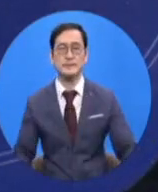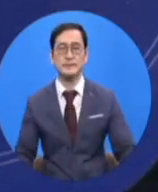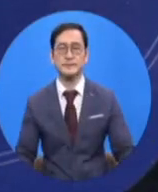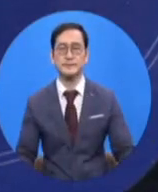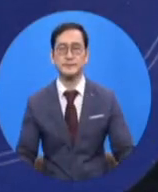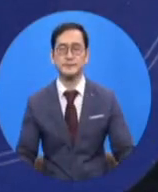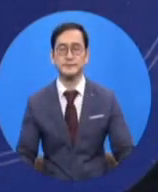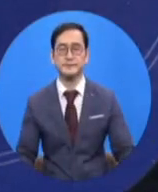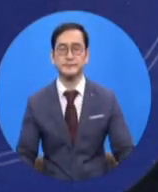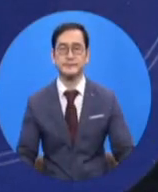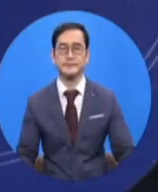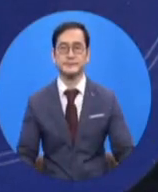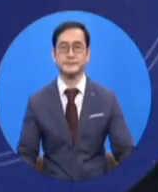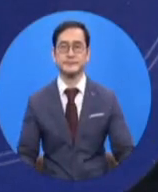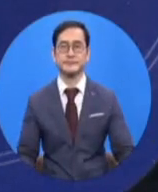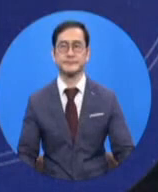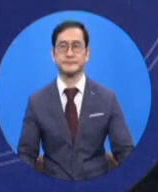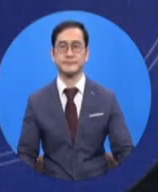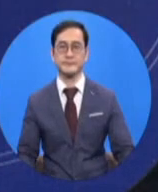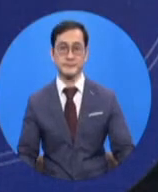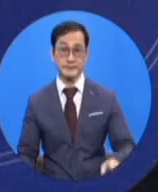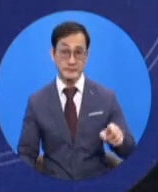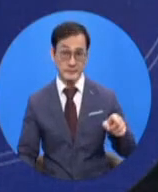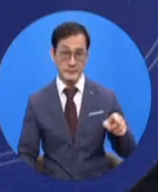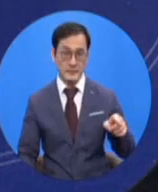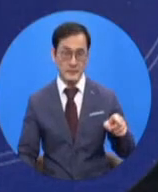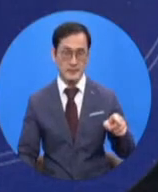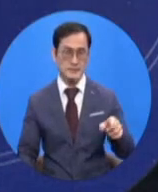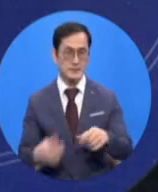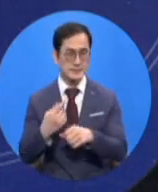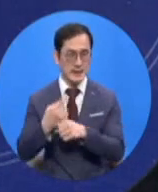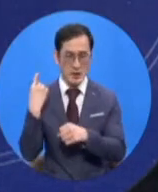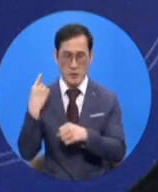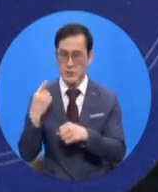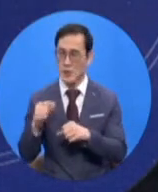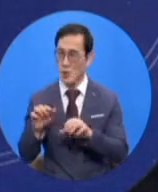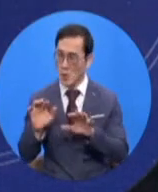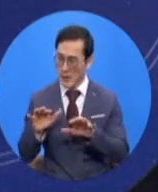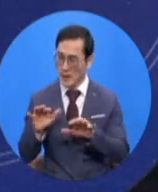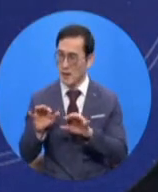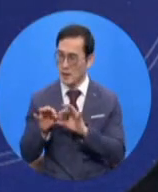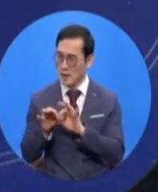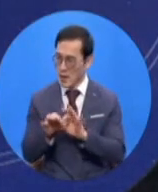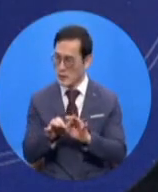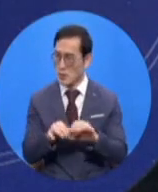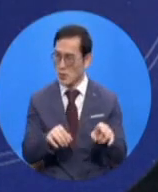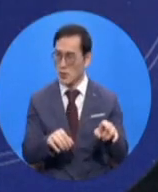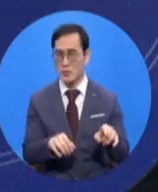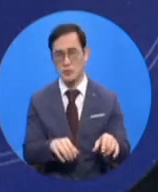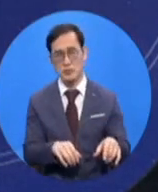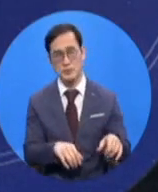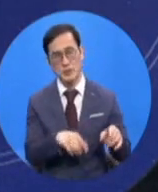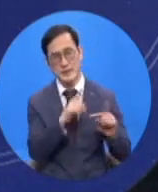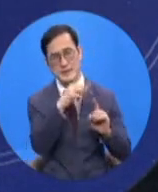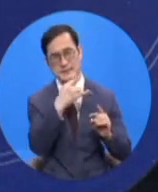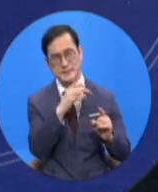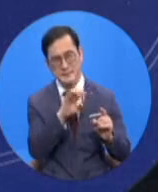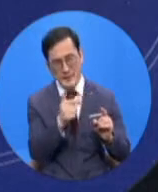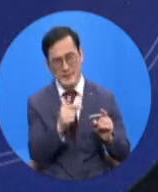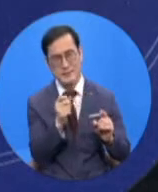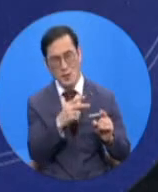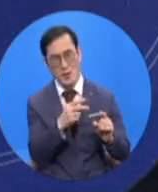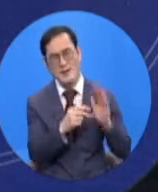김원웅 광복 회장 작년에 이어서 올해도 이렇게 이 강성 발언을 쏟아 되는 이유가 도대체